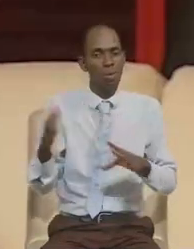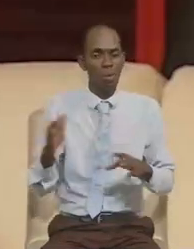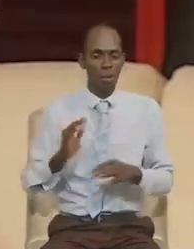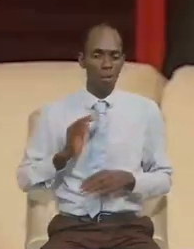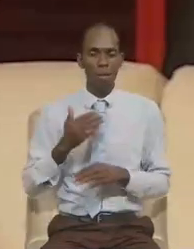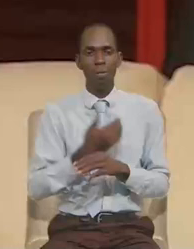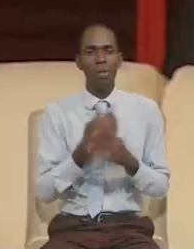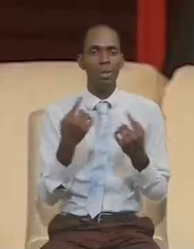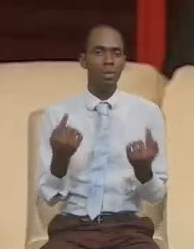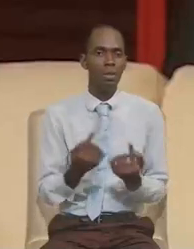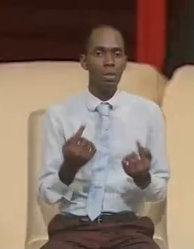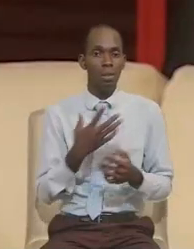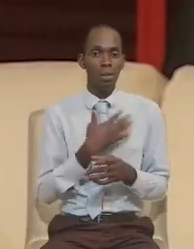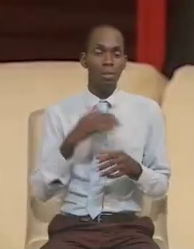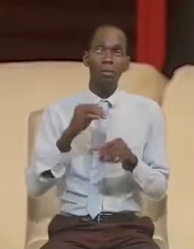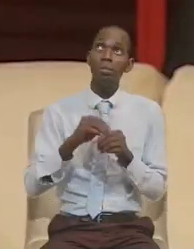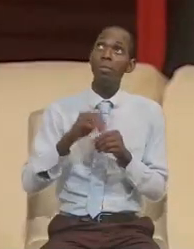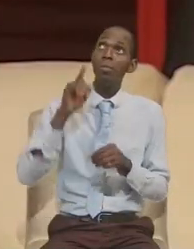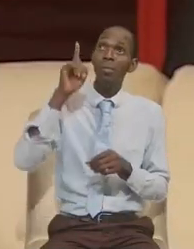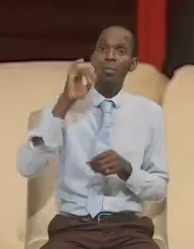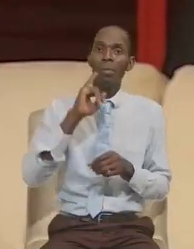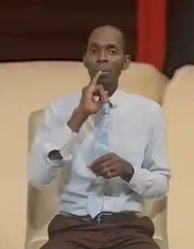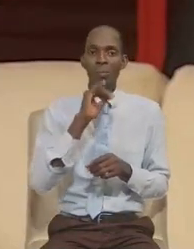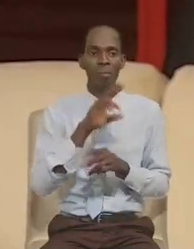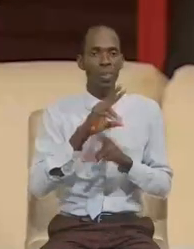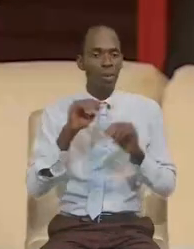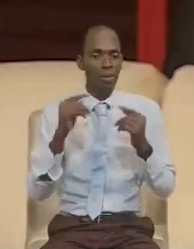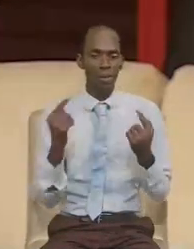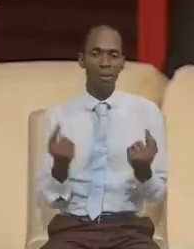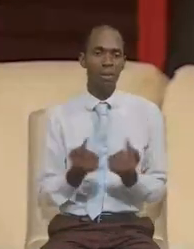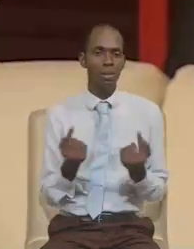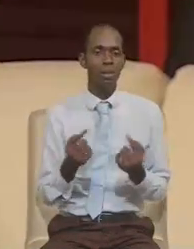n'y a point en lui de péché. Verset 6.